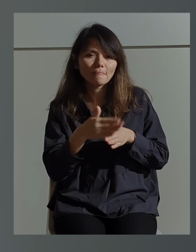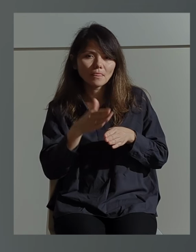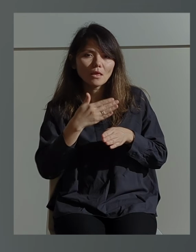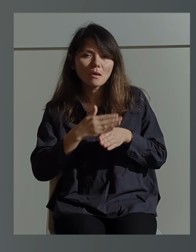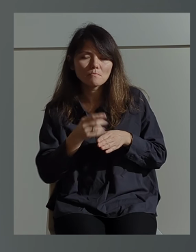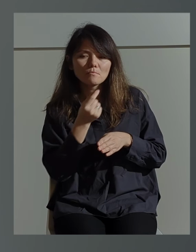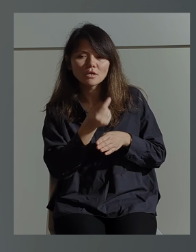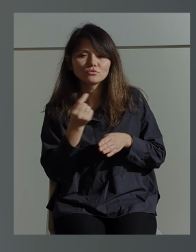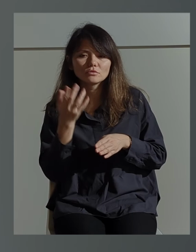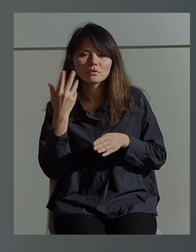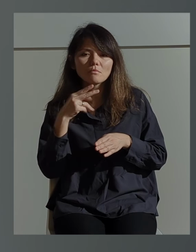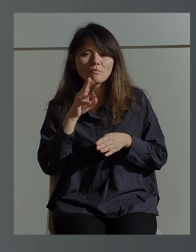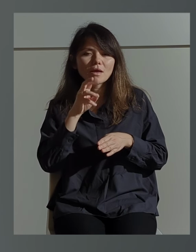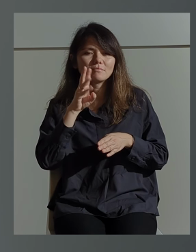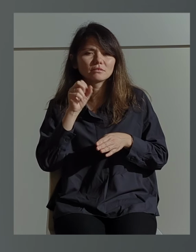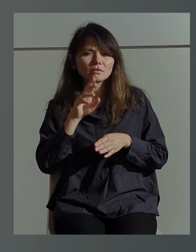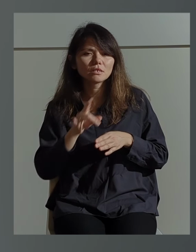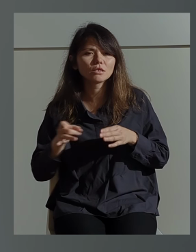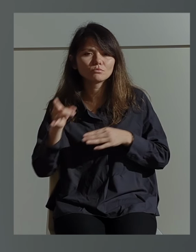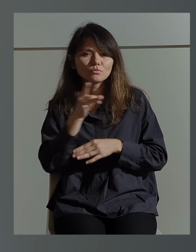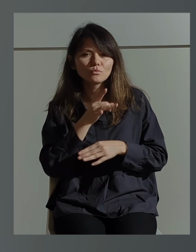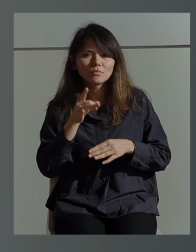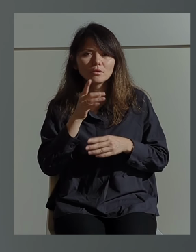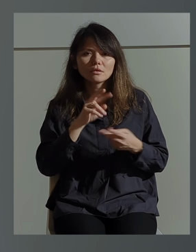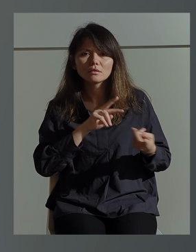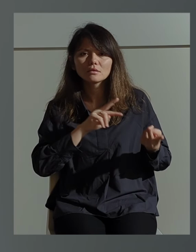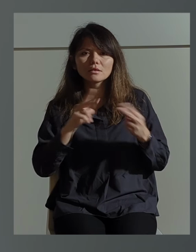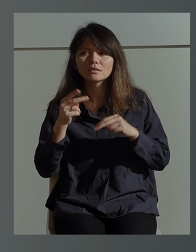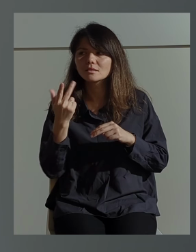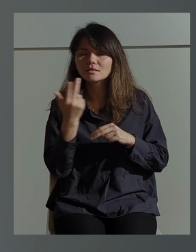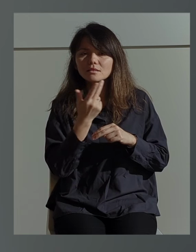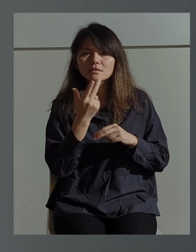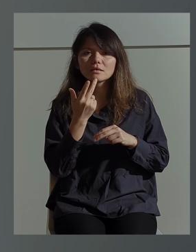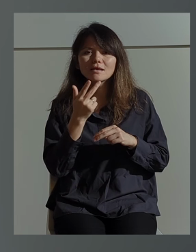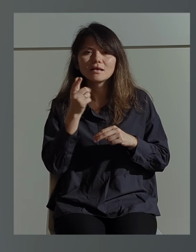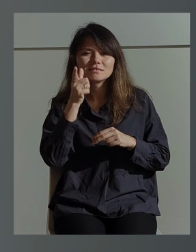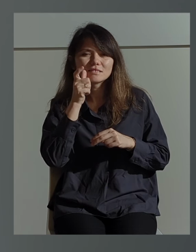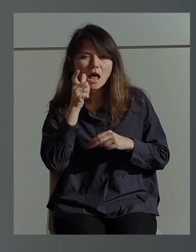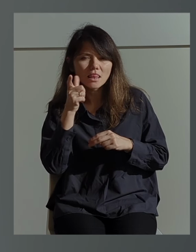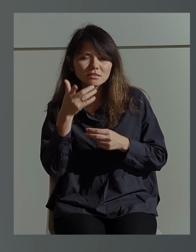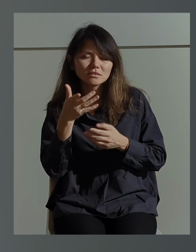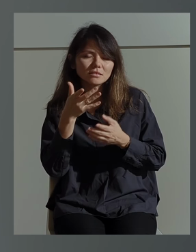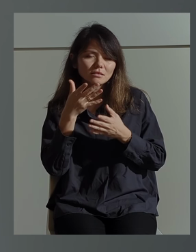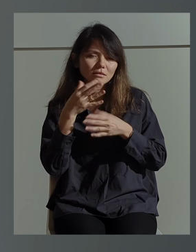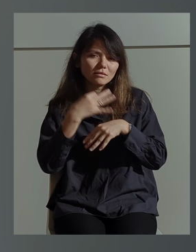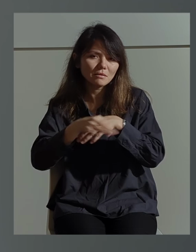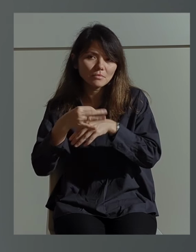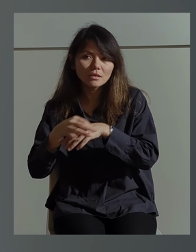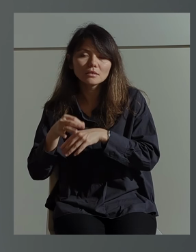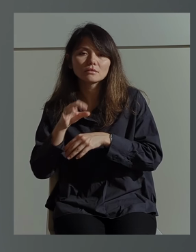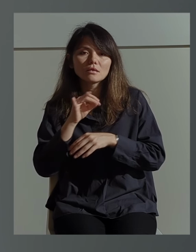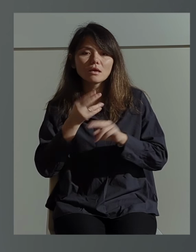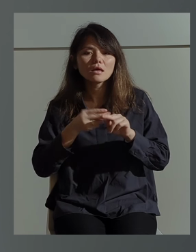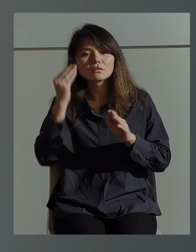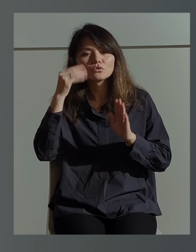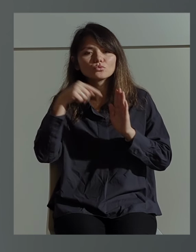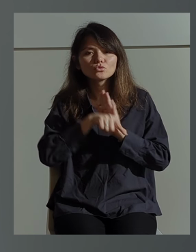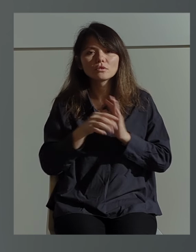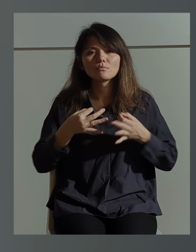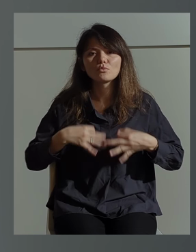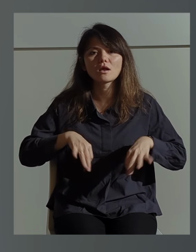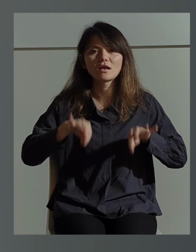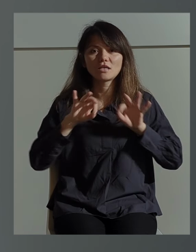веймер республика заканчивается и сменяется третьим рейхом Когда начинаются сталинские репрессии вот сущность бюрократического аппарата